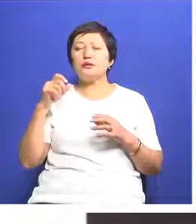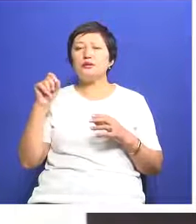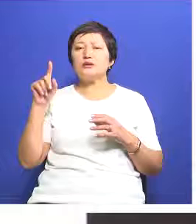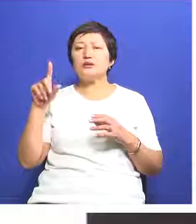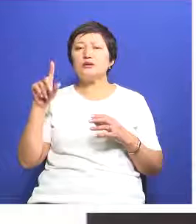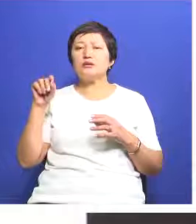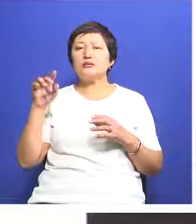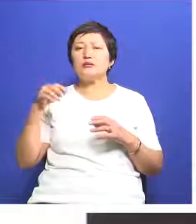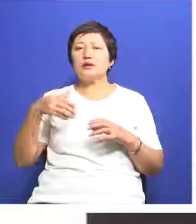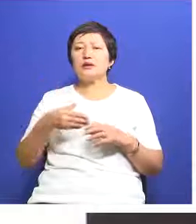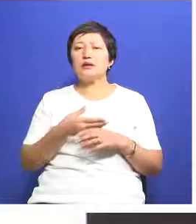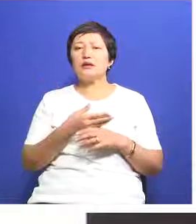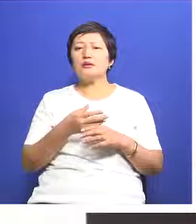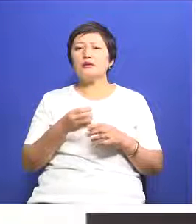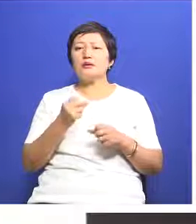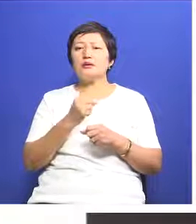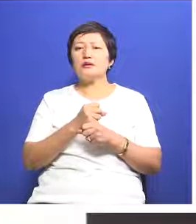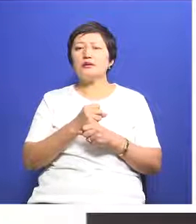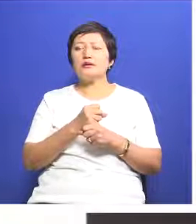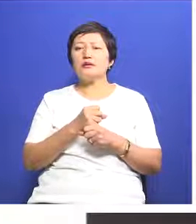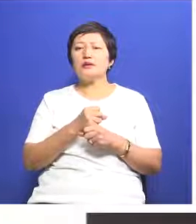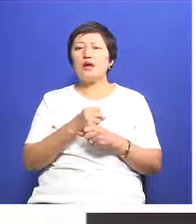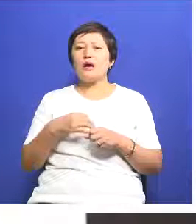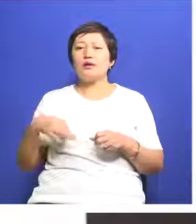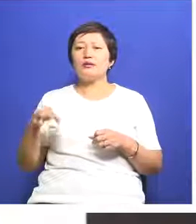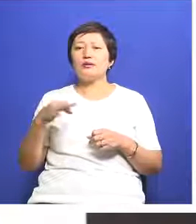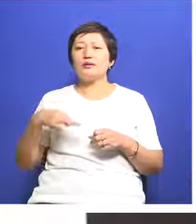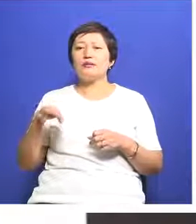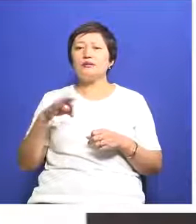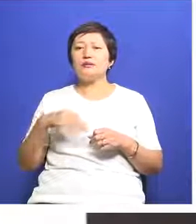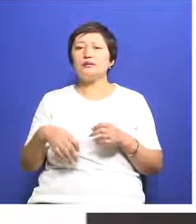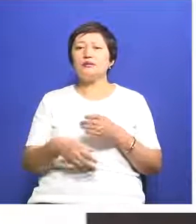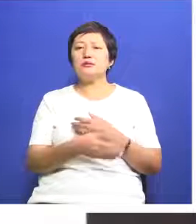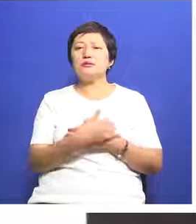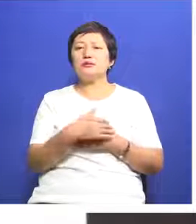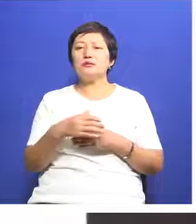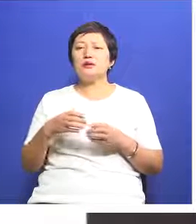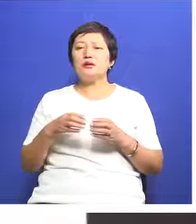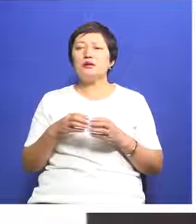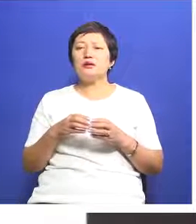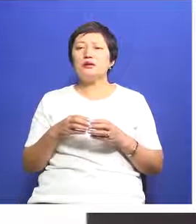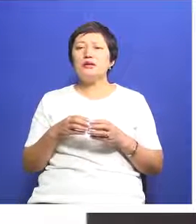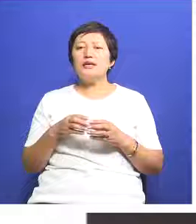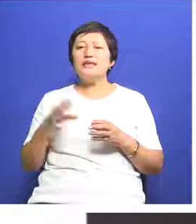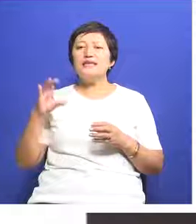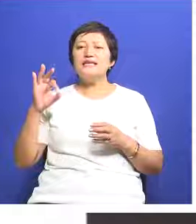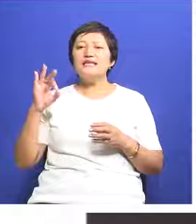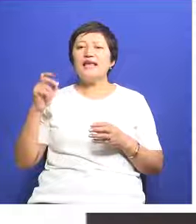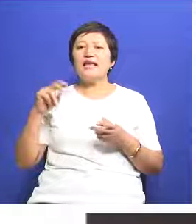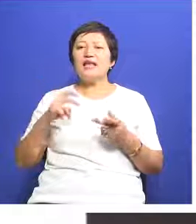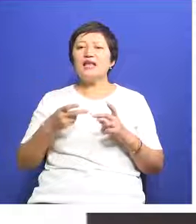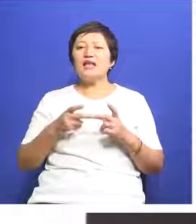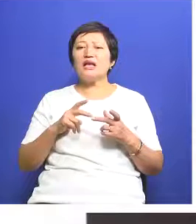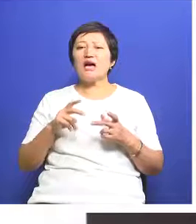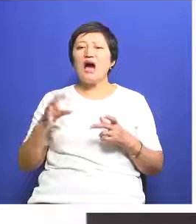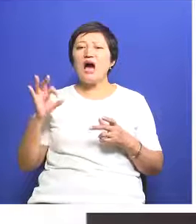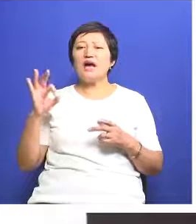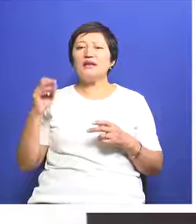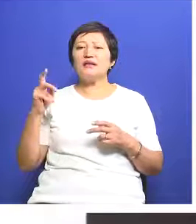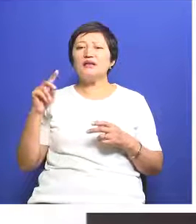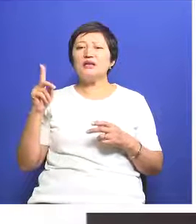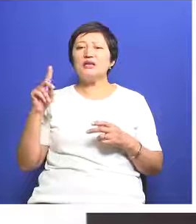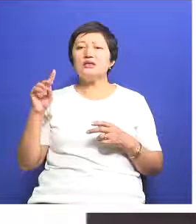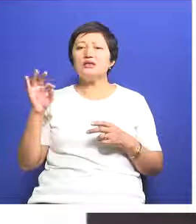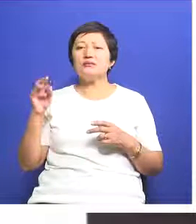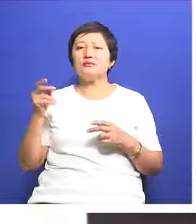ben kayıp keleyin başısını alıp, avdandık başısını alıp. Olu özümüz alıp oturup, sekiz... set, janağı, areşik deyma, zarjim